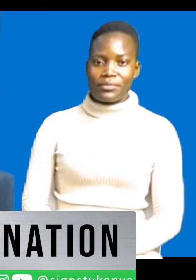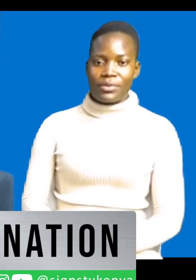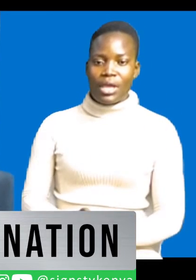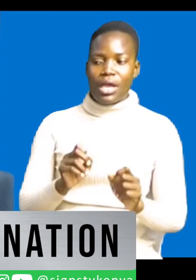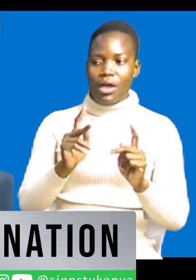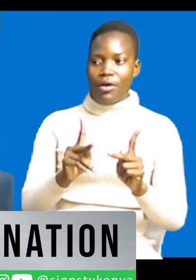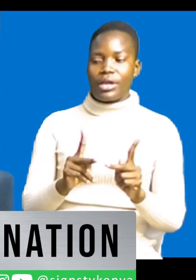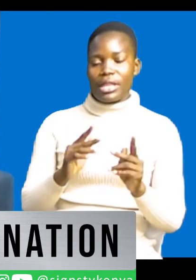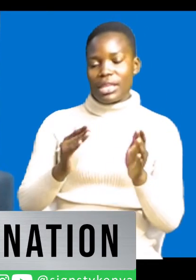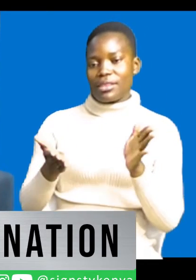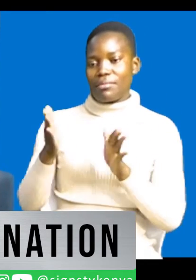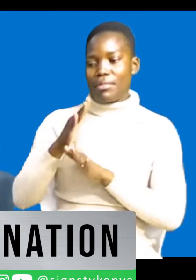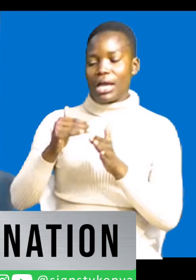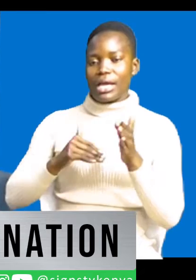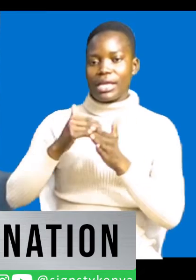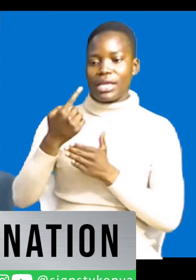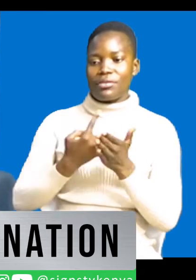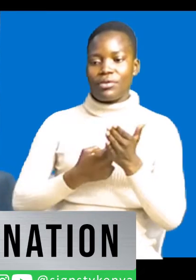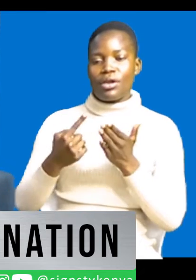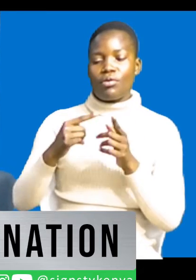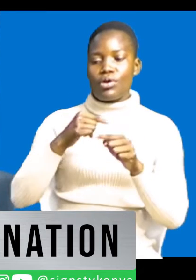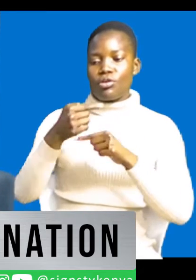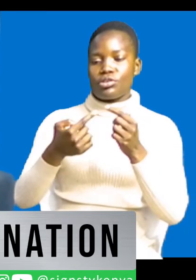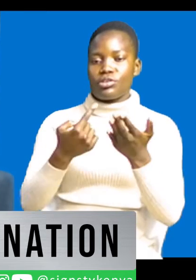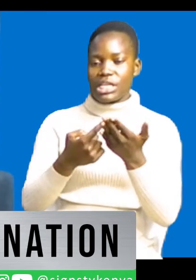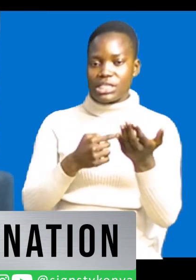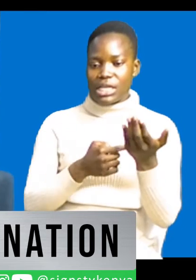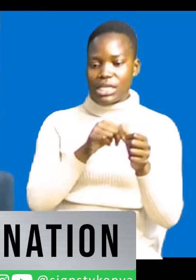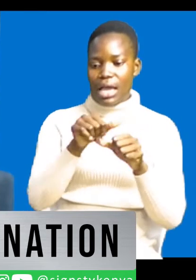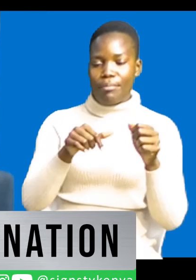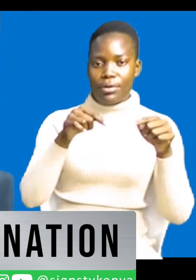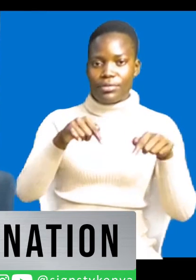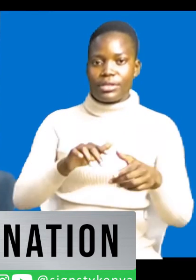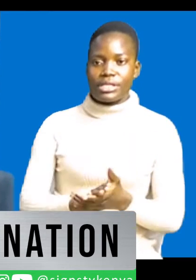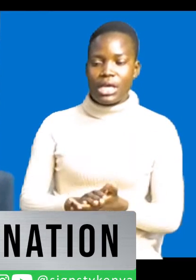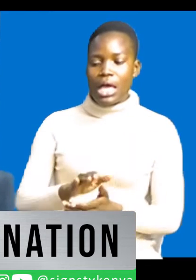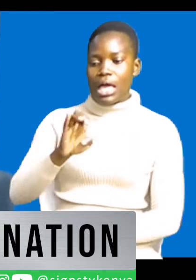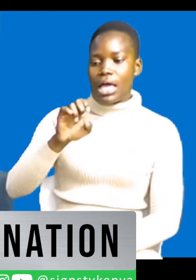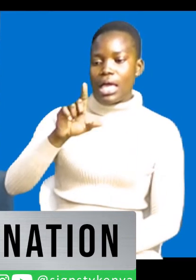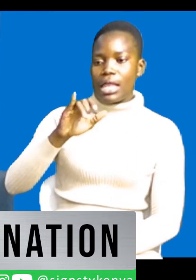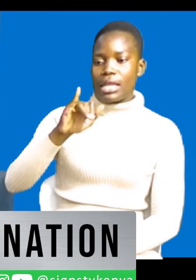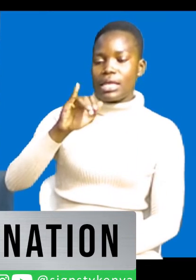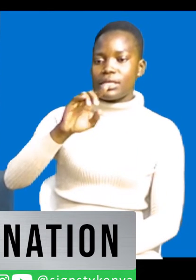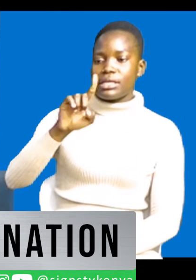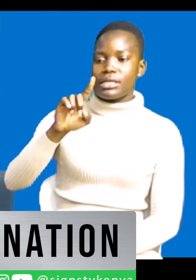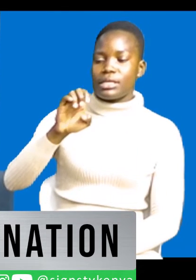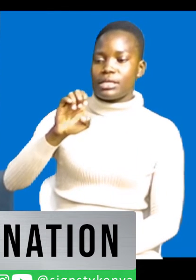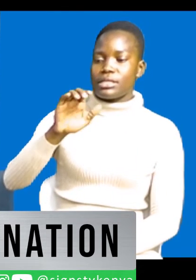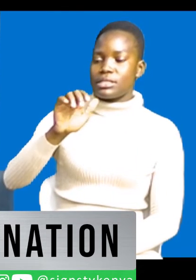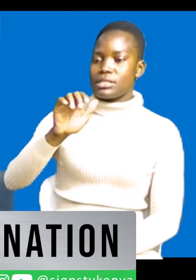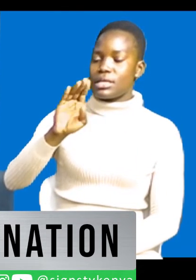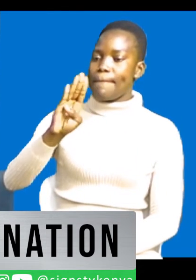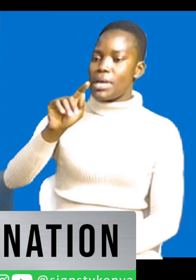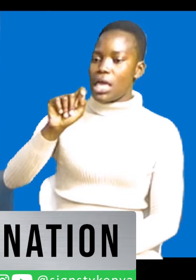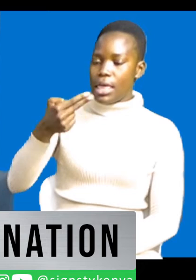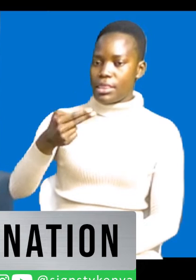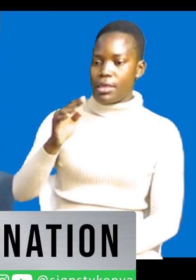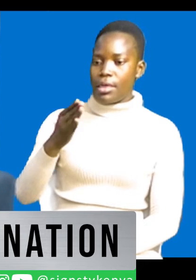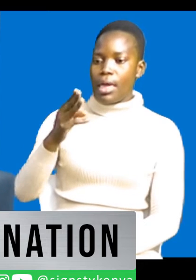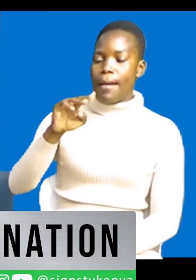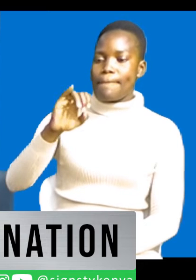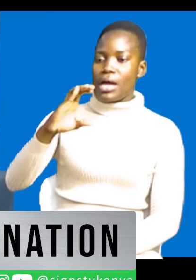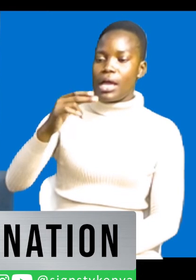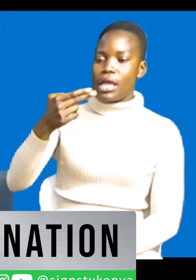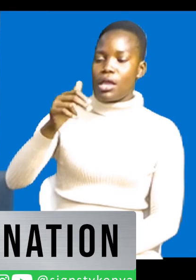Wacha turudi next week. Tuendelee kuongea mambo, si ndio? Sawa. Yeah, Elizabeth Michael and